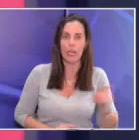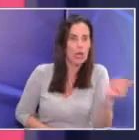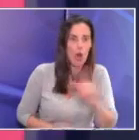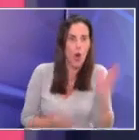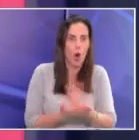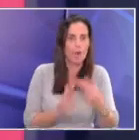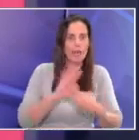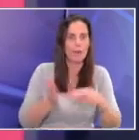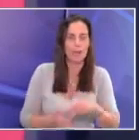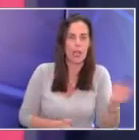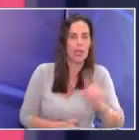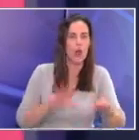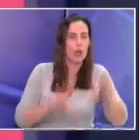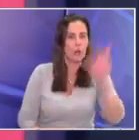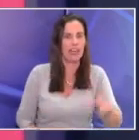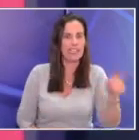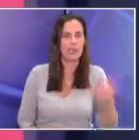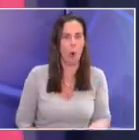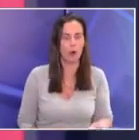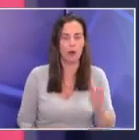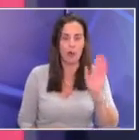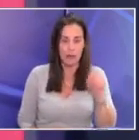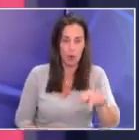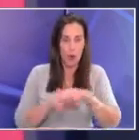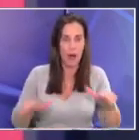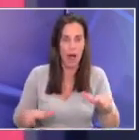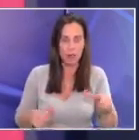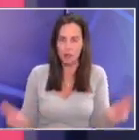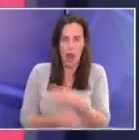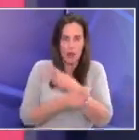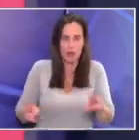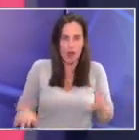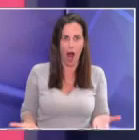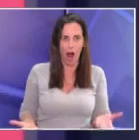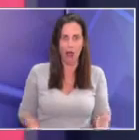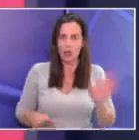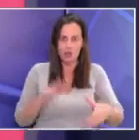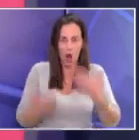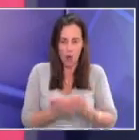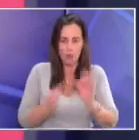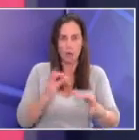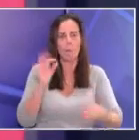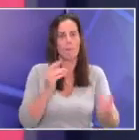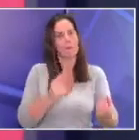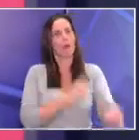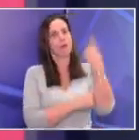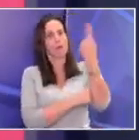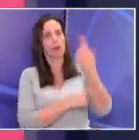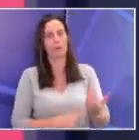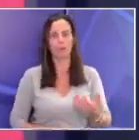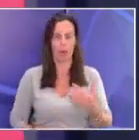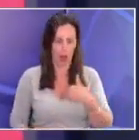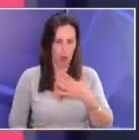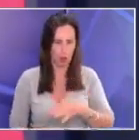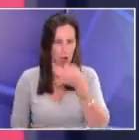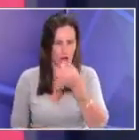לא קובעת המדיניות, היא לא נבחרת ציבור, והגענו למצב בלתי אפשרי פה, שיועצים המשפטיים מנהלים אותנו. ברשותך, אני